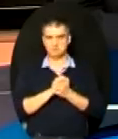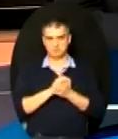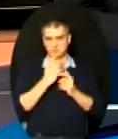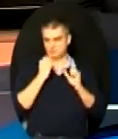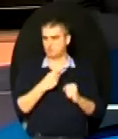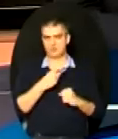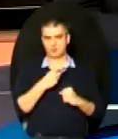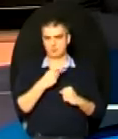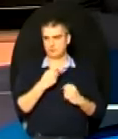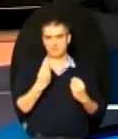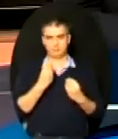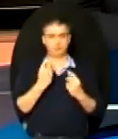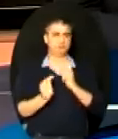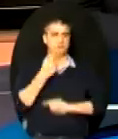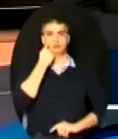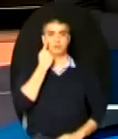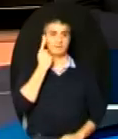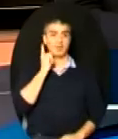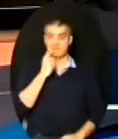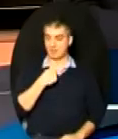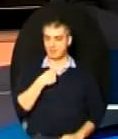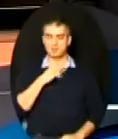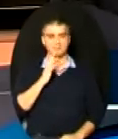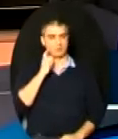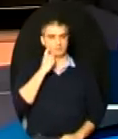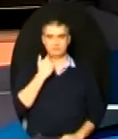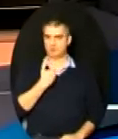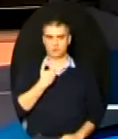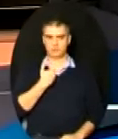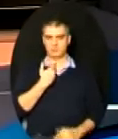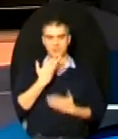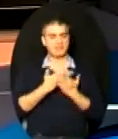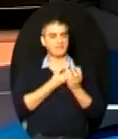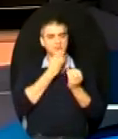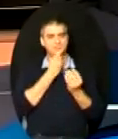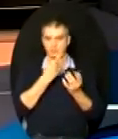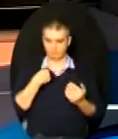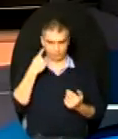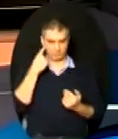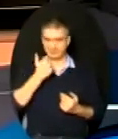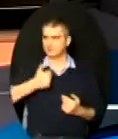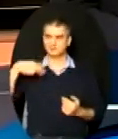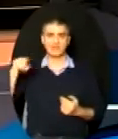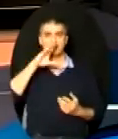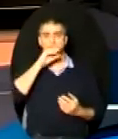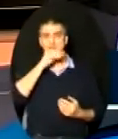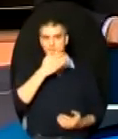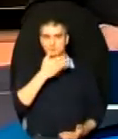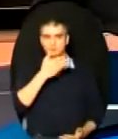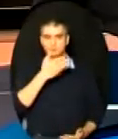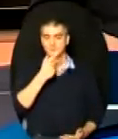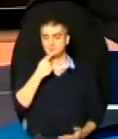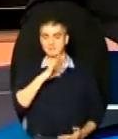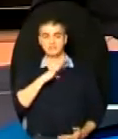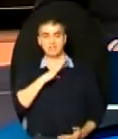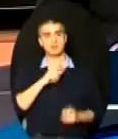שזה דבר שהוא יוצא דופן, אבל אני מאוד מצחיק אותי, דף המסרים שהיום יצא, שמעתי כמה שרים שמדברים על כך